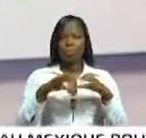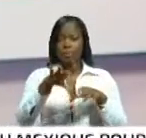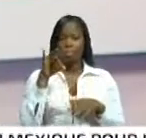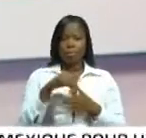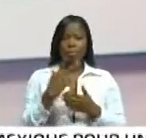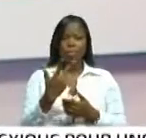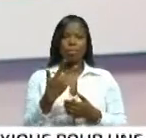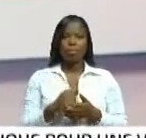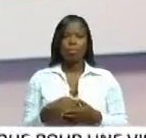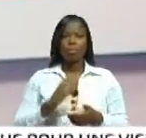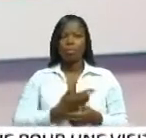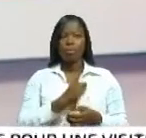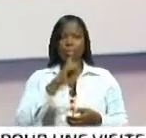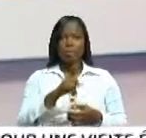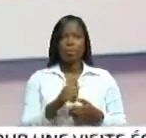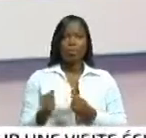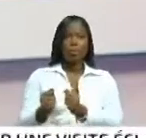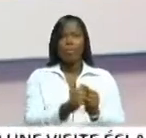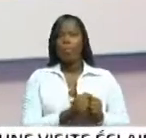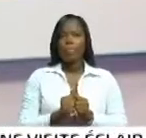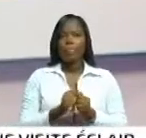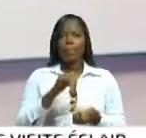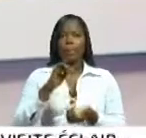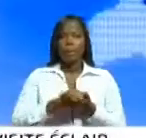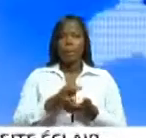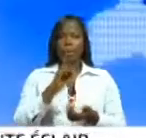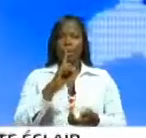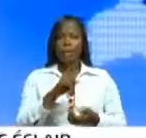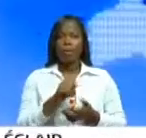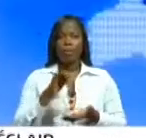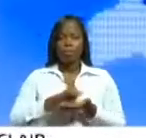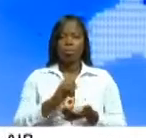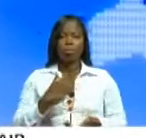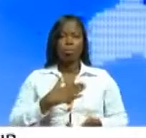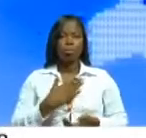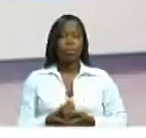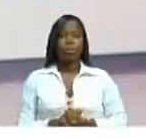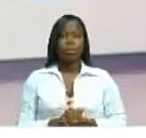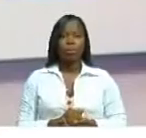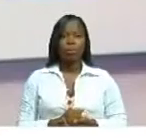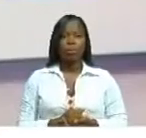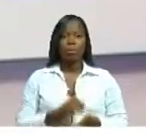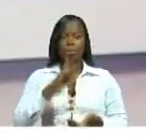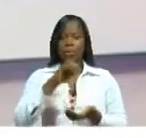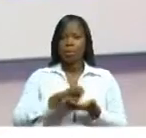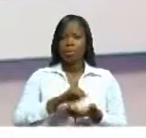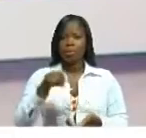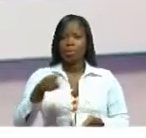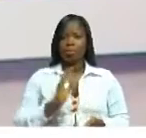trois nous étions ensemble ce sera vous avez validé le nombre mais puisque est ce que nous pourront valider ou